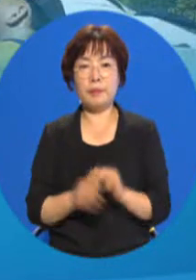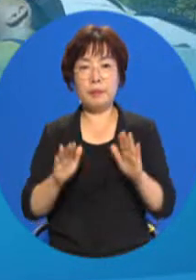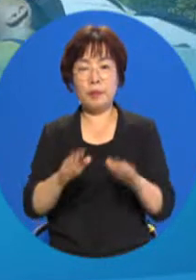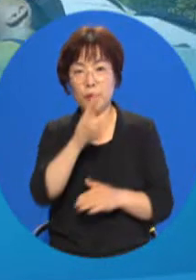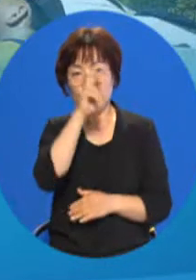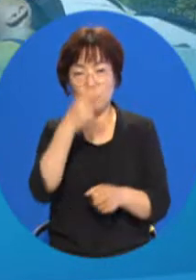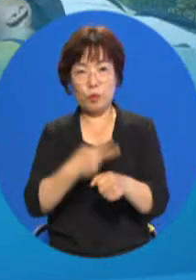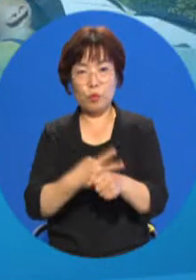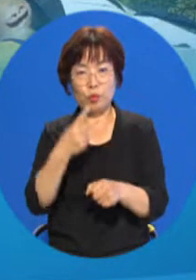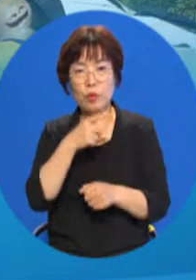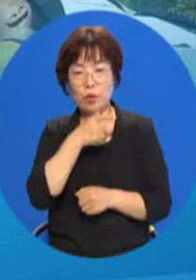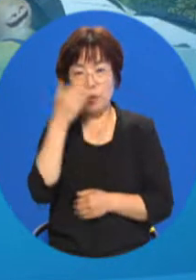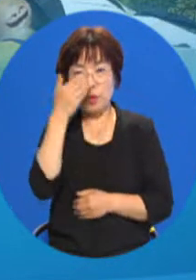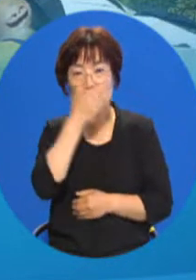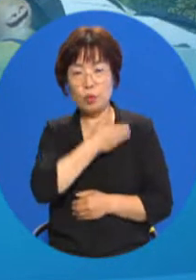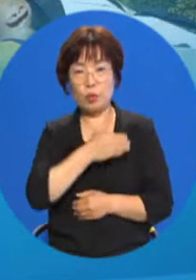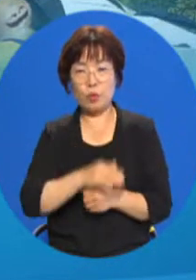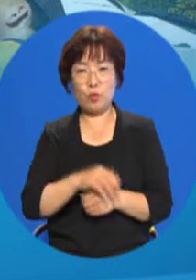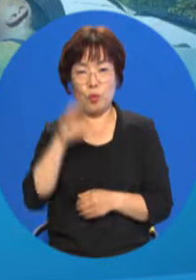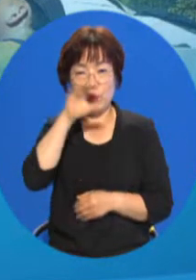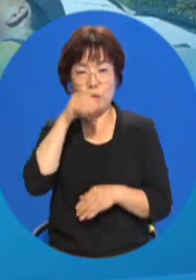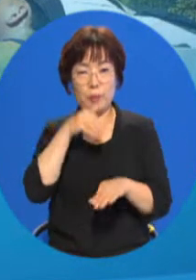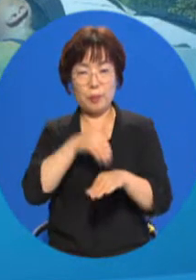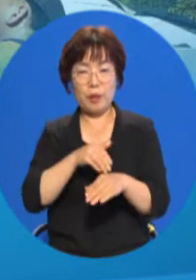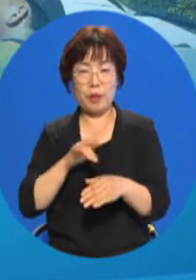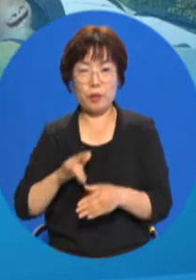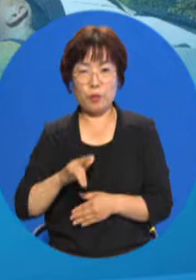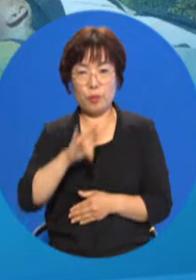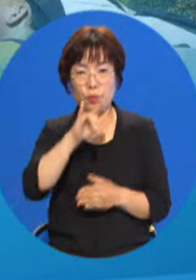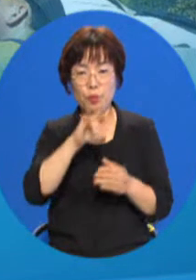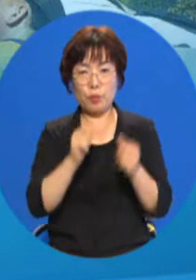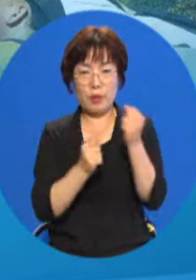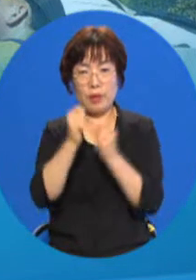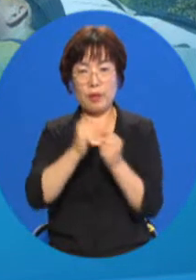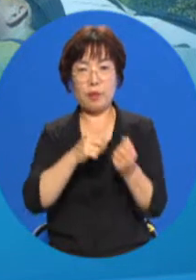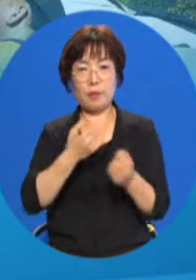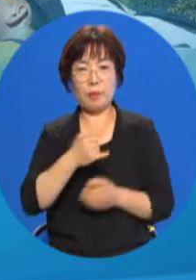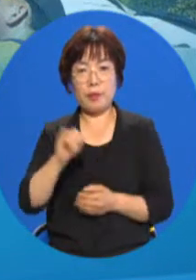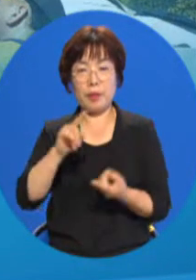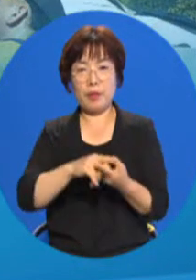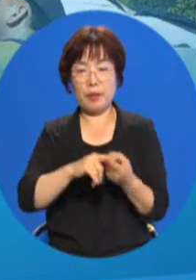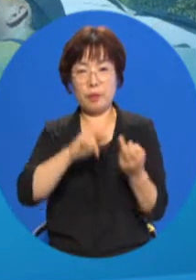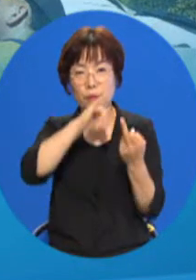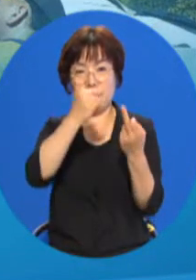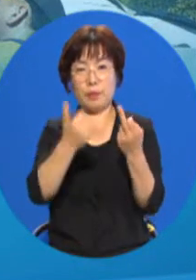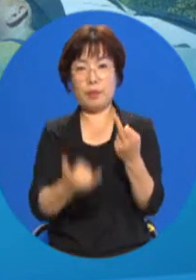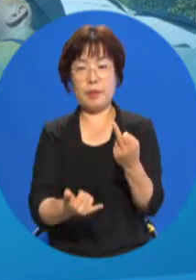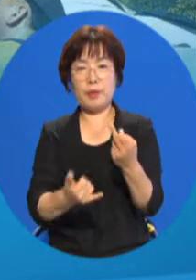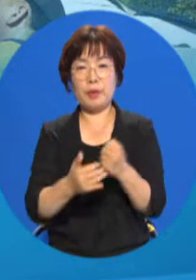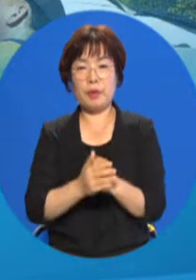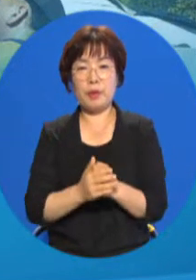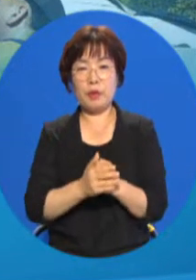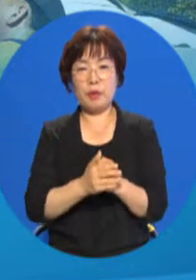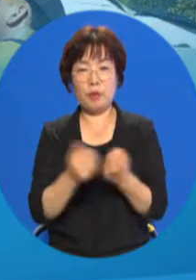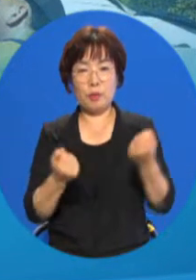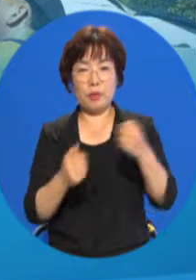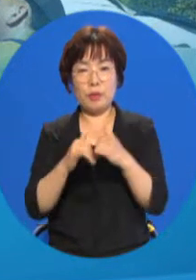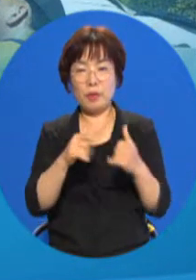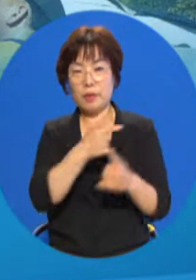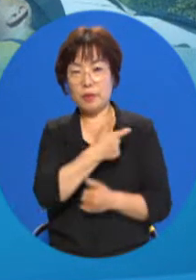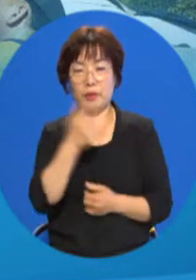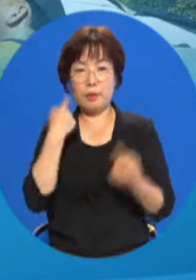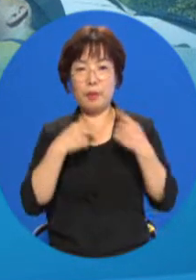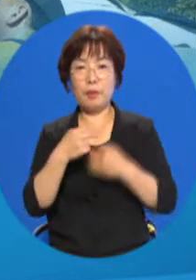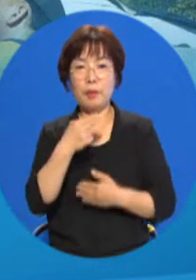오늘 오후 전남 여수에서 훈련용 경비행기가 엔진 이상을 일으켜 야산으로 추락했습니다. 다행히 조종사는 크게